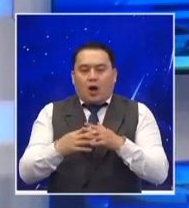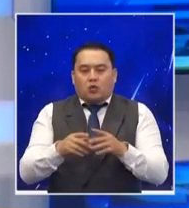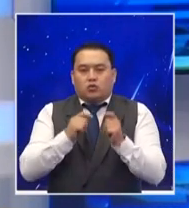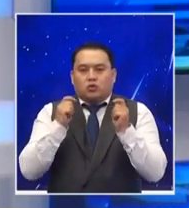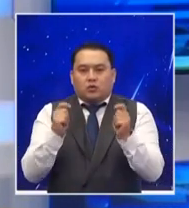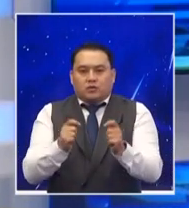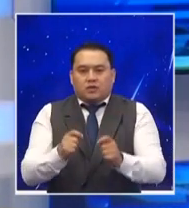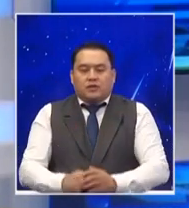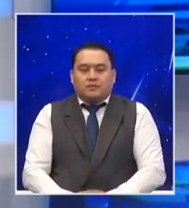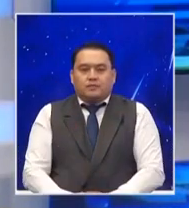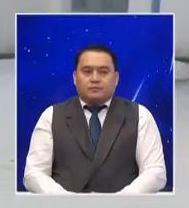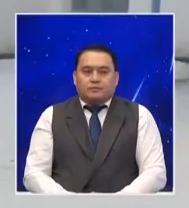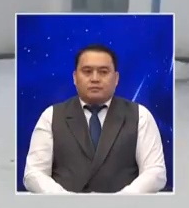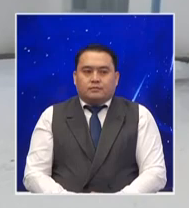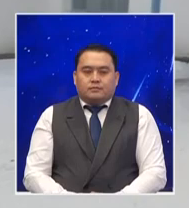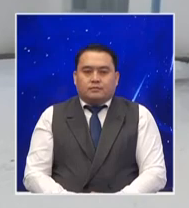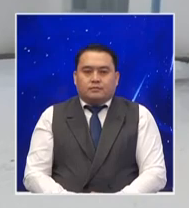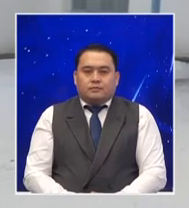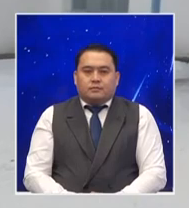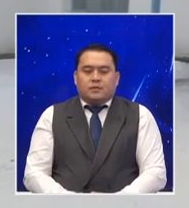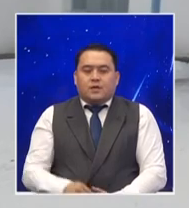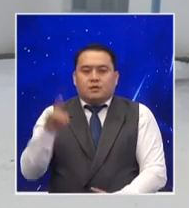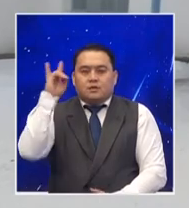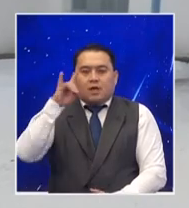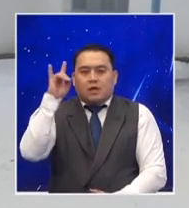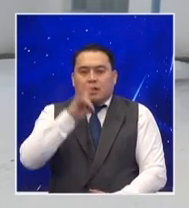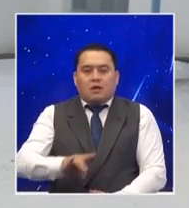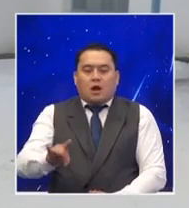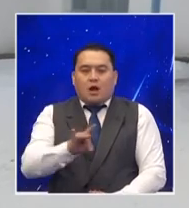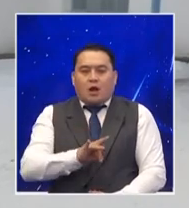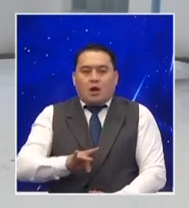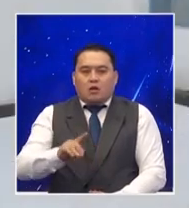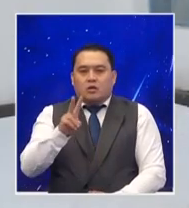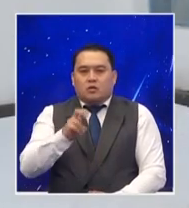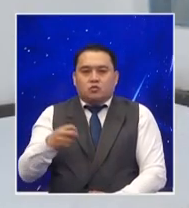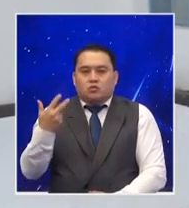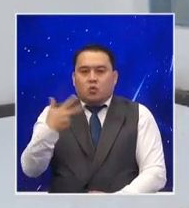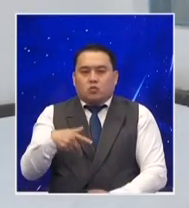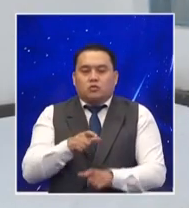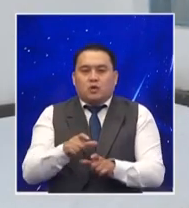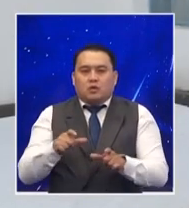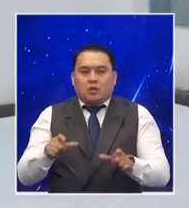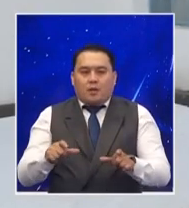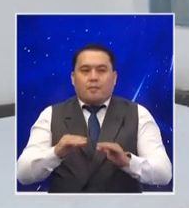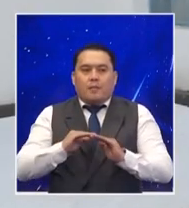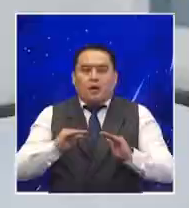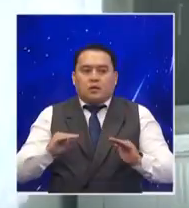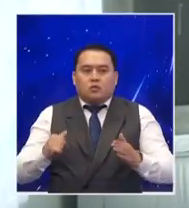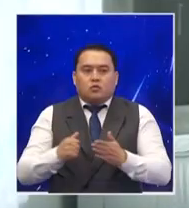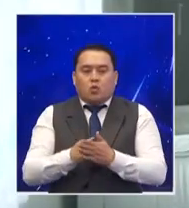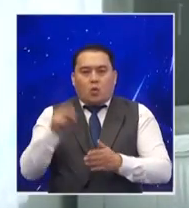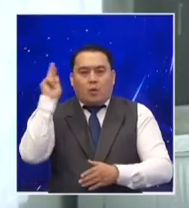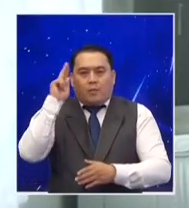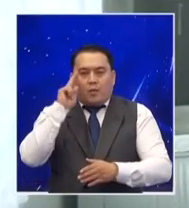тарту етілді. Кәкімжан Қазыбаев шағын ауылында 230 шақты халық бар. Бастауыштың 20-ға жуық оқушысы бұған дейін